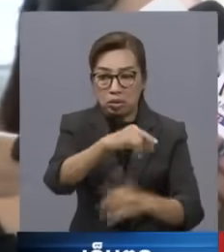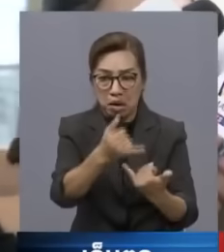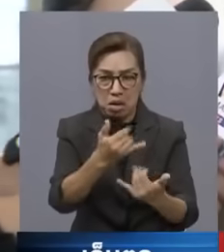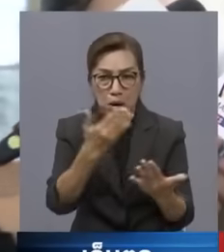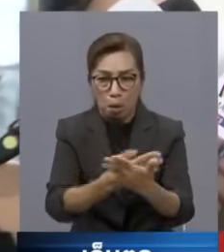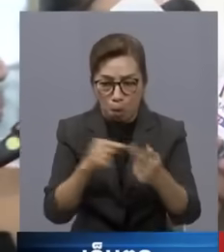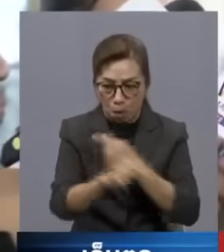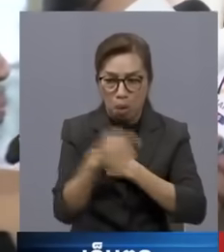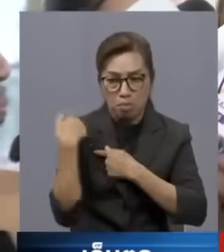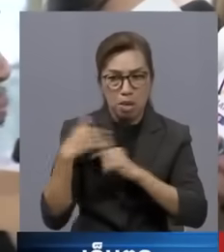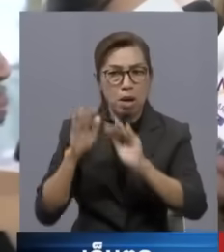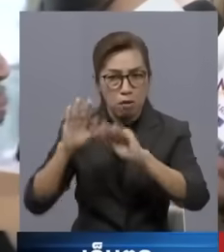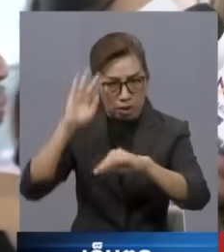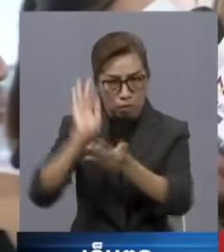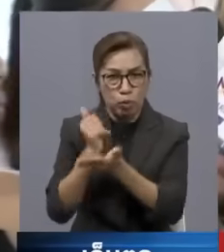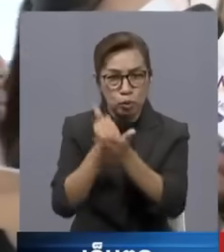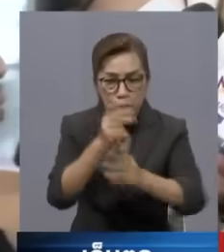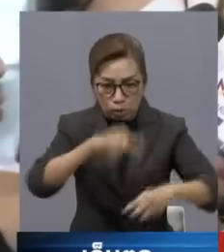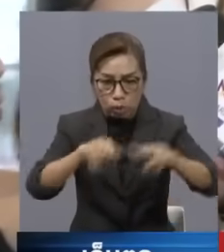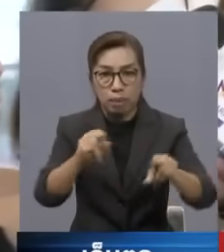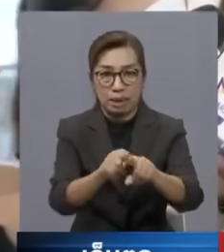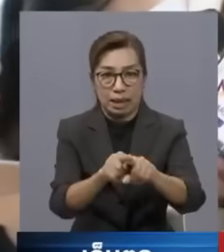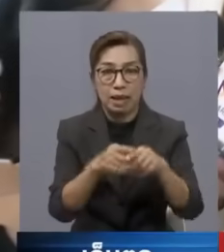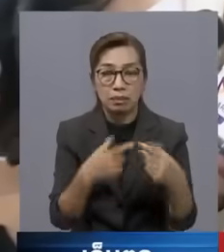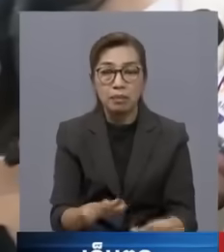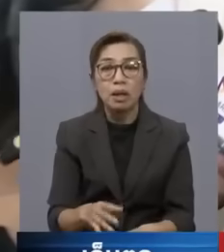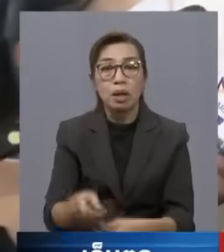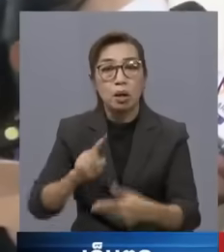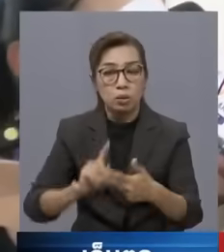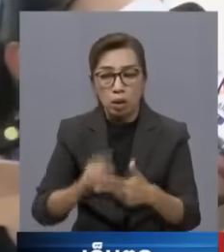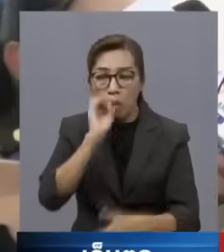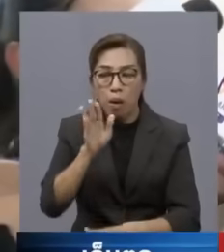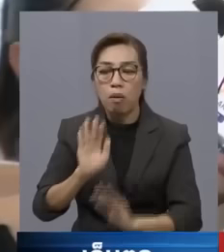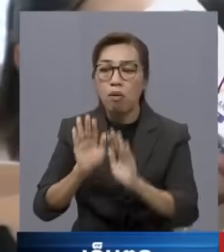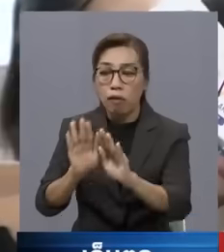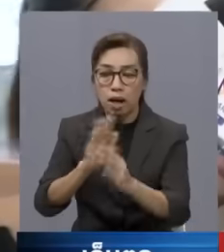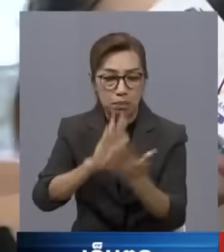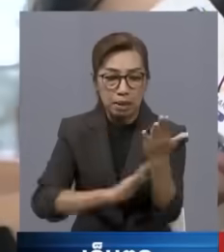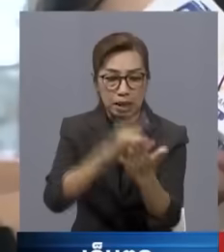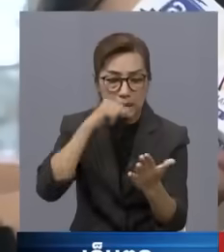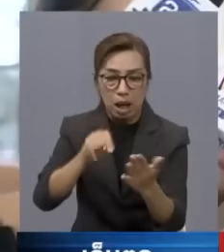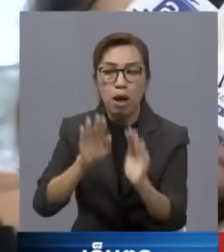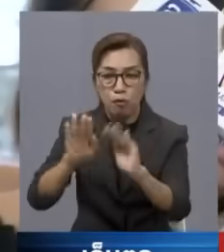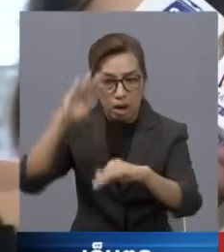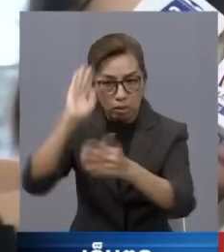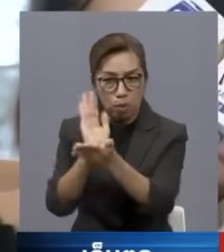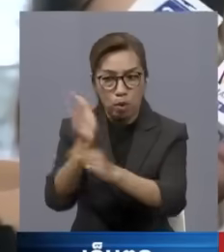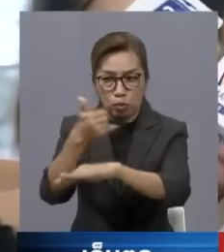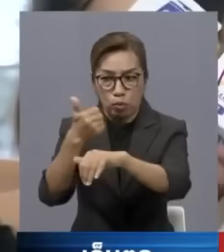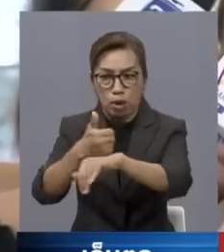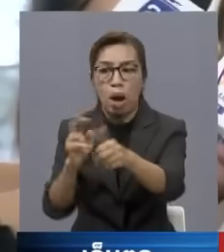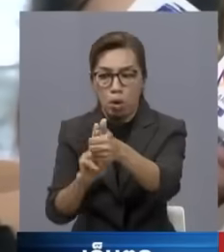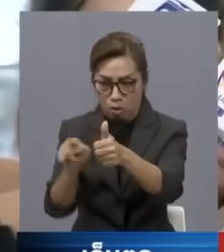โกงขณะเดียวกันคุณชูวิทย์ยังบอกกับบิ๊กโจ๊กอ่ะครับว่าขอฝากบ้านเมืองไว้กับรองผบ.ตรซึ่ง